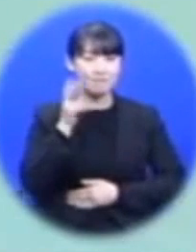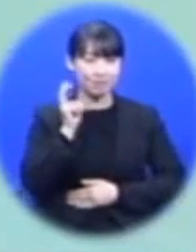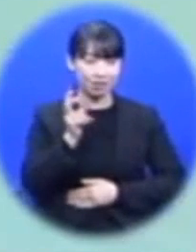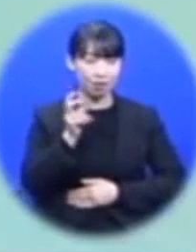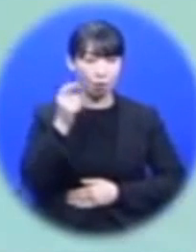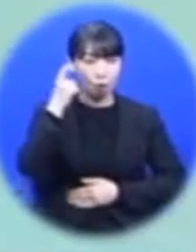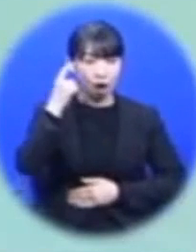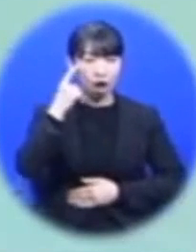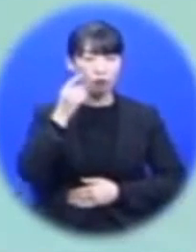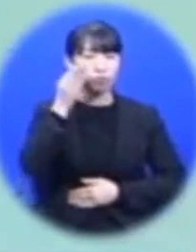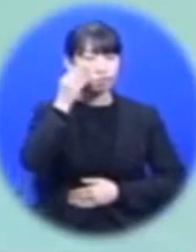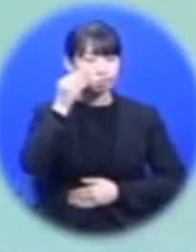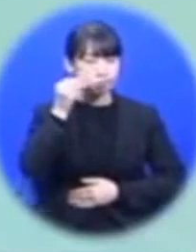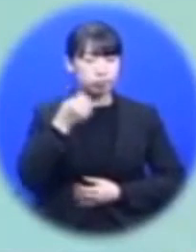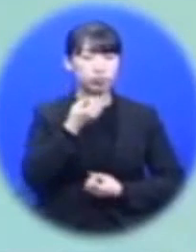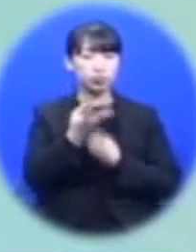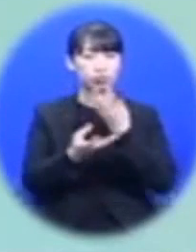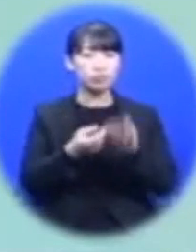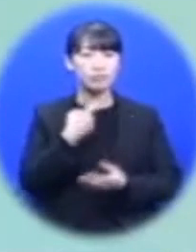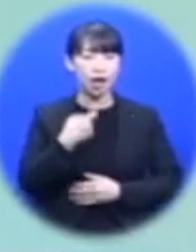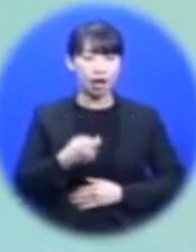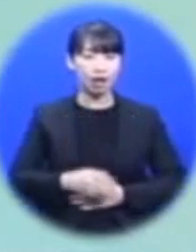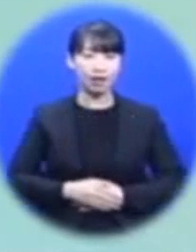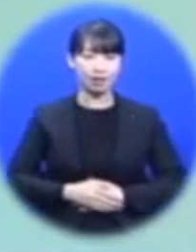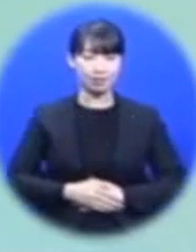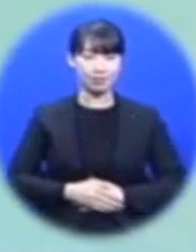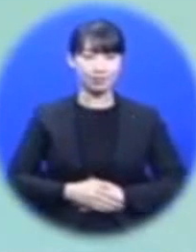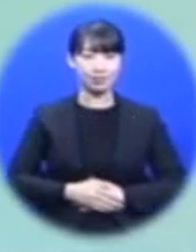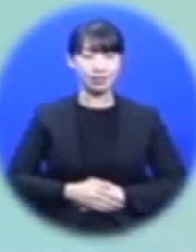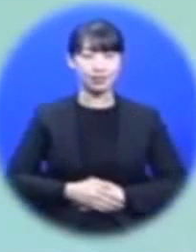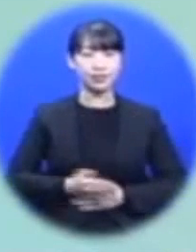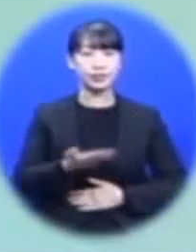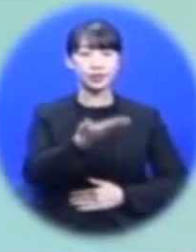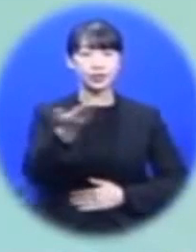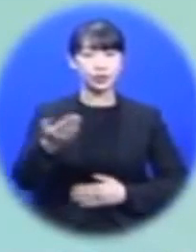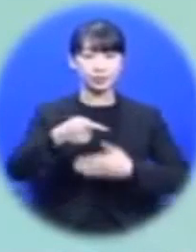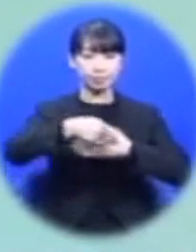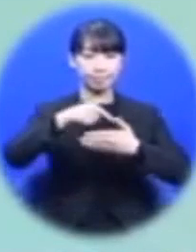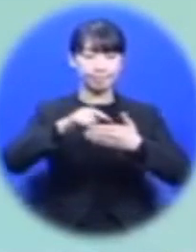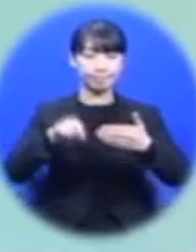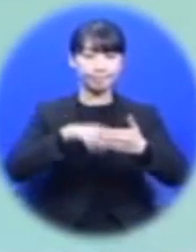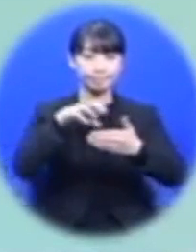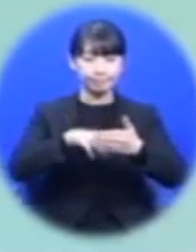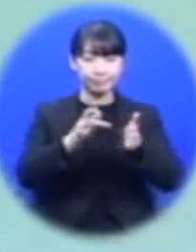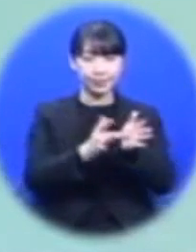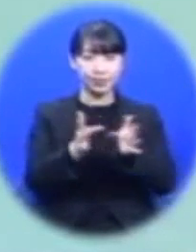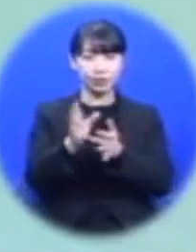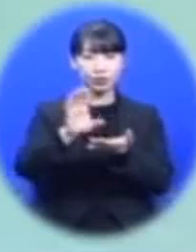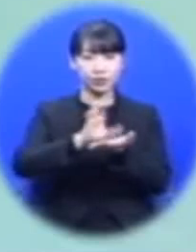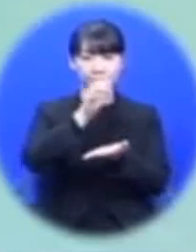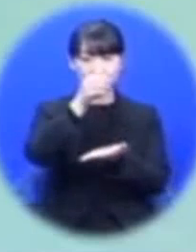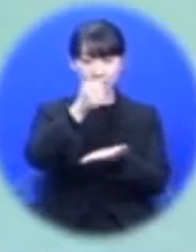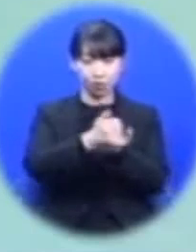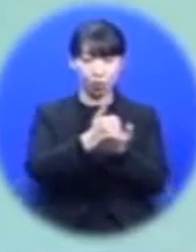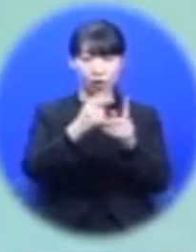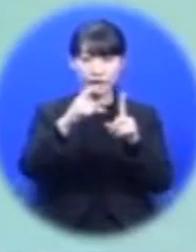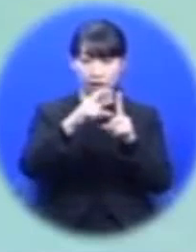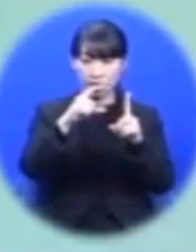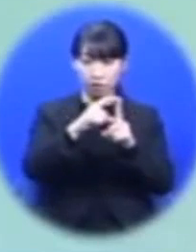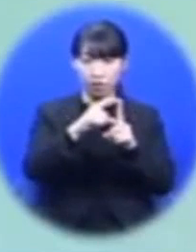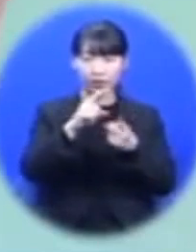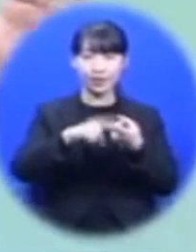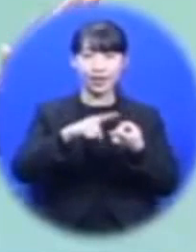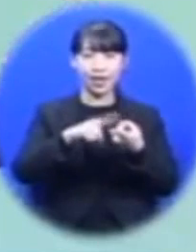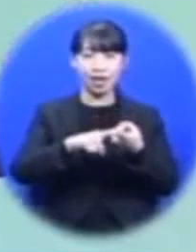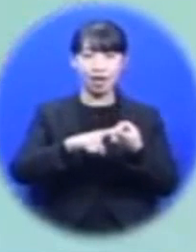하시잖아요 그래서 여러분들이 지금 마음에는 예수 그리스도라는 말이 주는 충격이 뭐